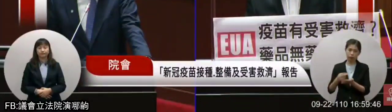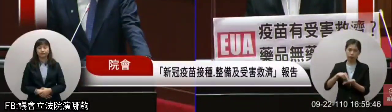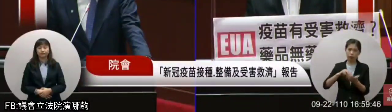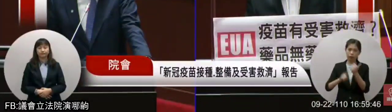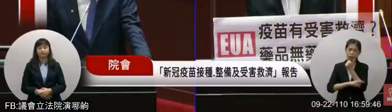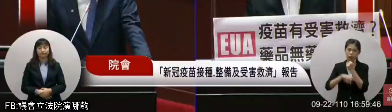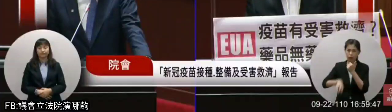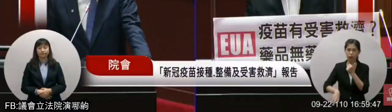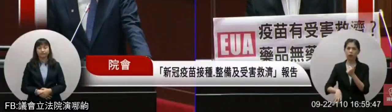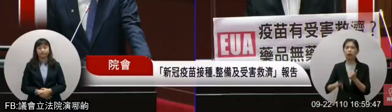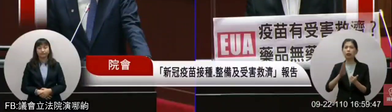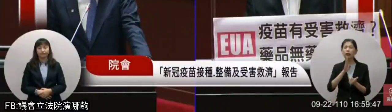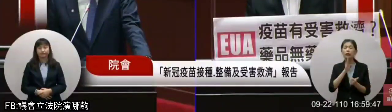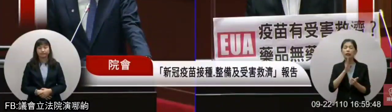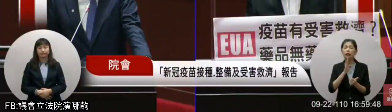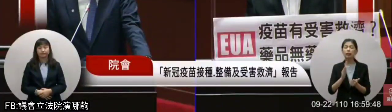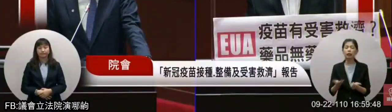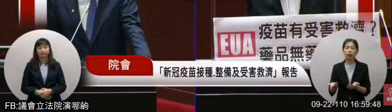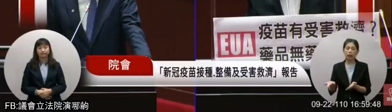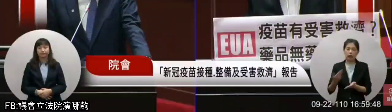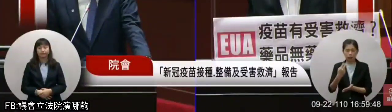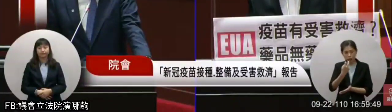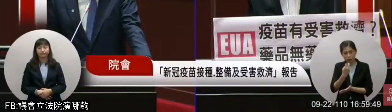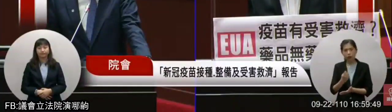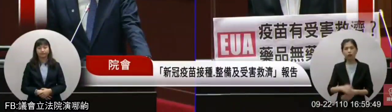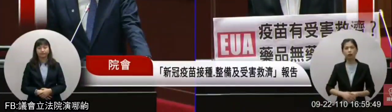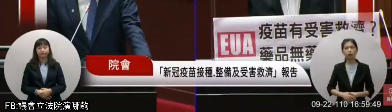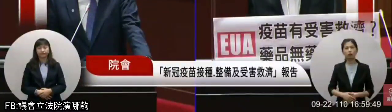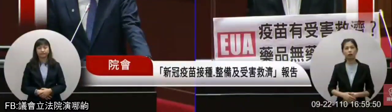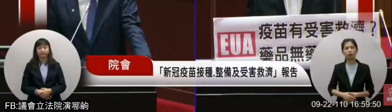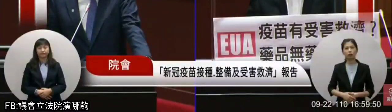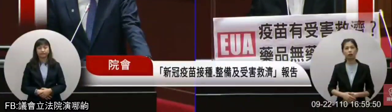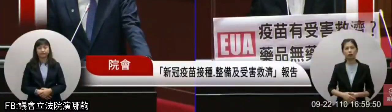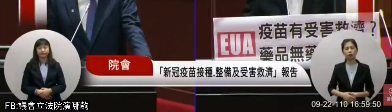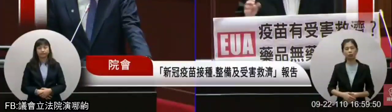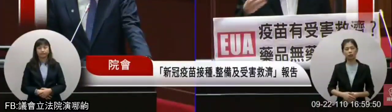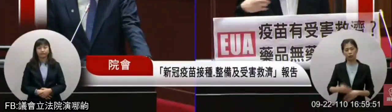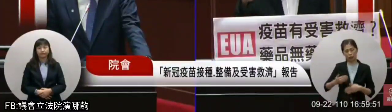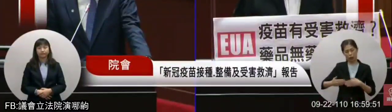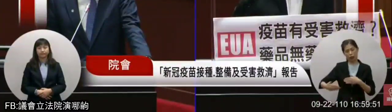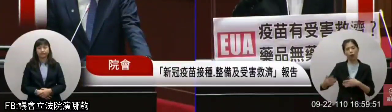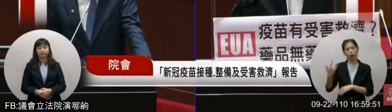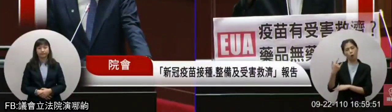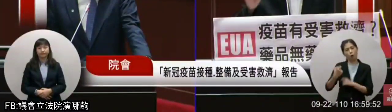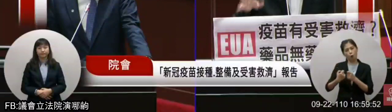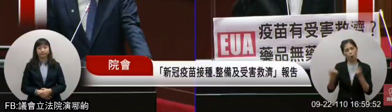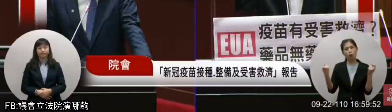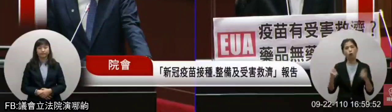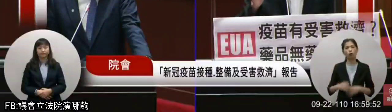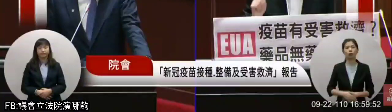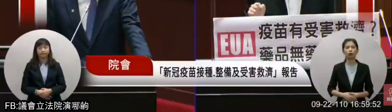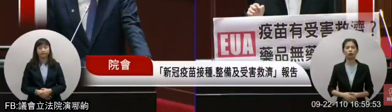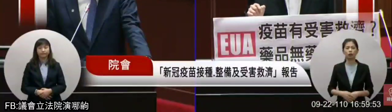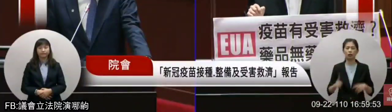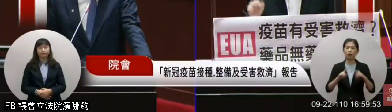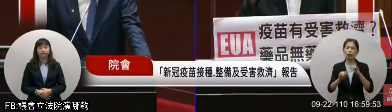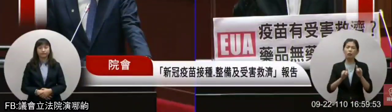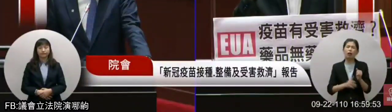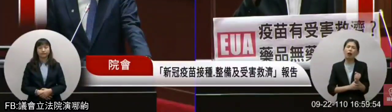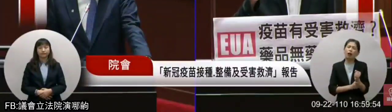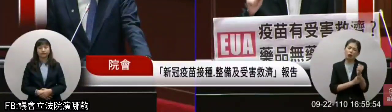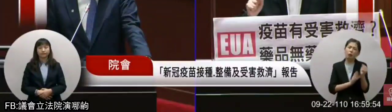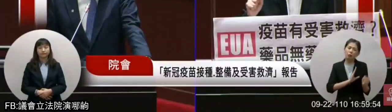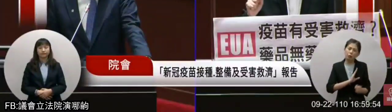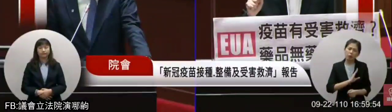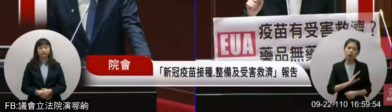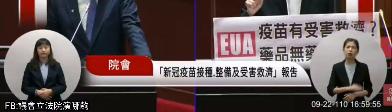案？那你还有一段时间要跑啊。我的意思是说，当然全体国人一定支持你，管他哪一